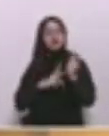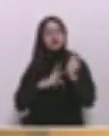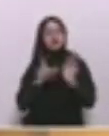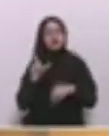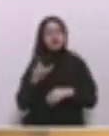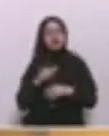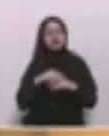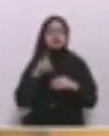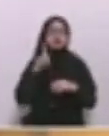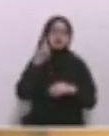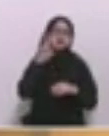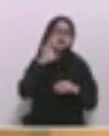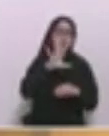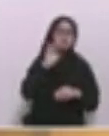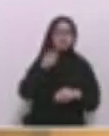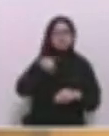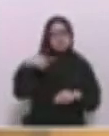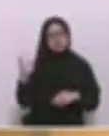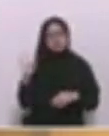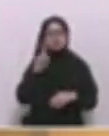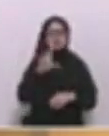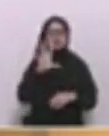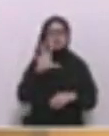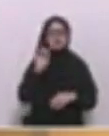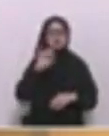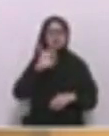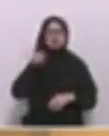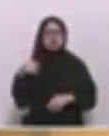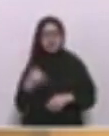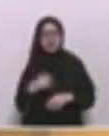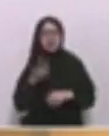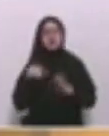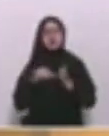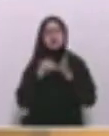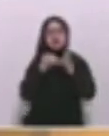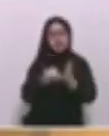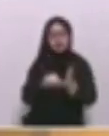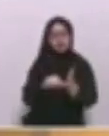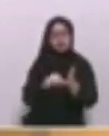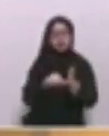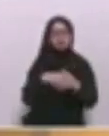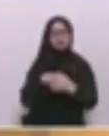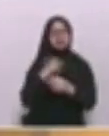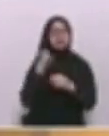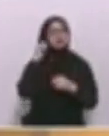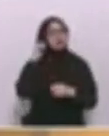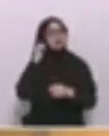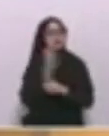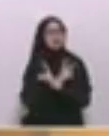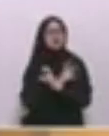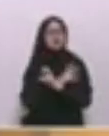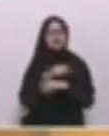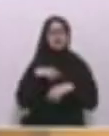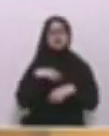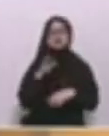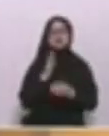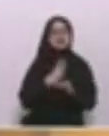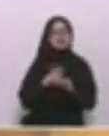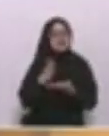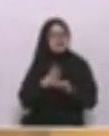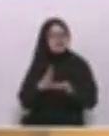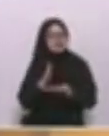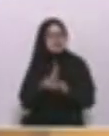sampai 100 juta kalau kita mau bantu ini ibu-ibu yang ada di di apa di di Morowali ini jangan setengah-setengah ya